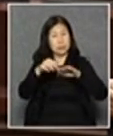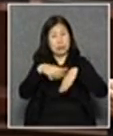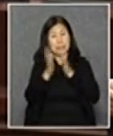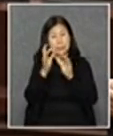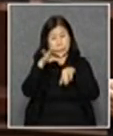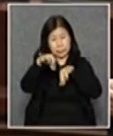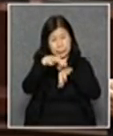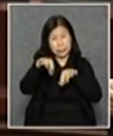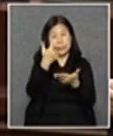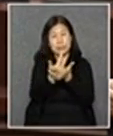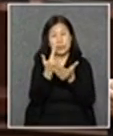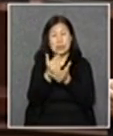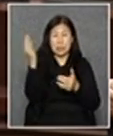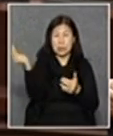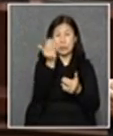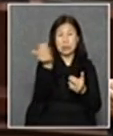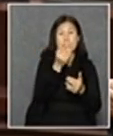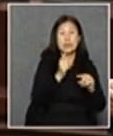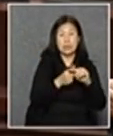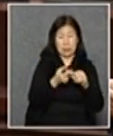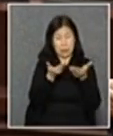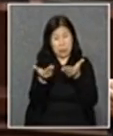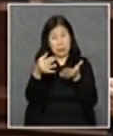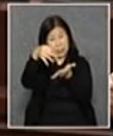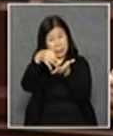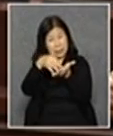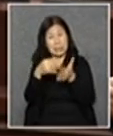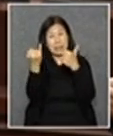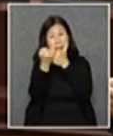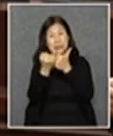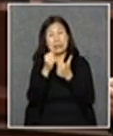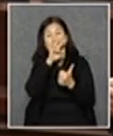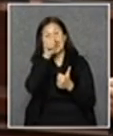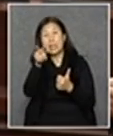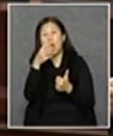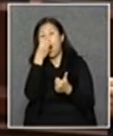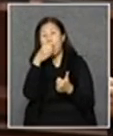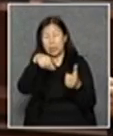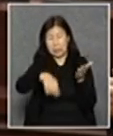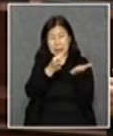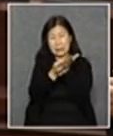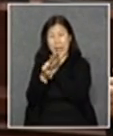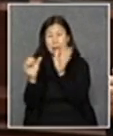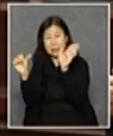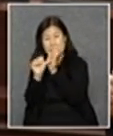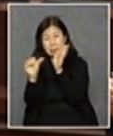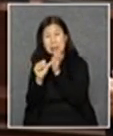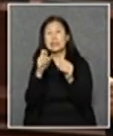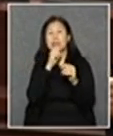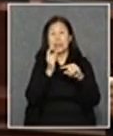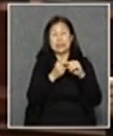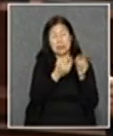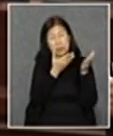原則。遊覽活動主要是要讓參賽者體驗香港的地道特色，接待的規格